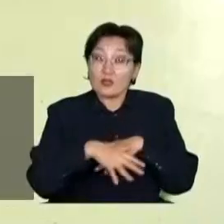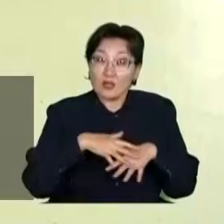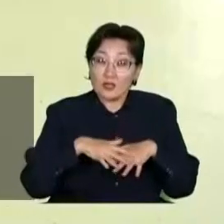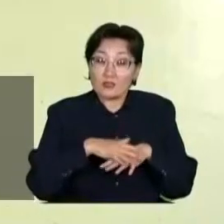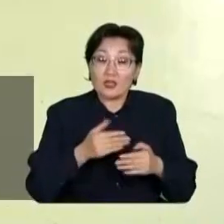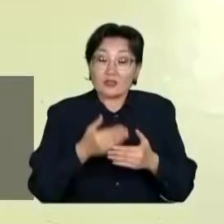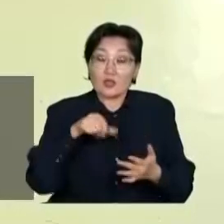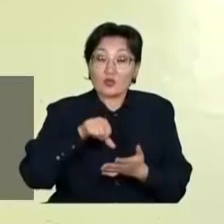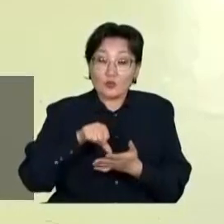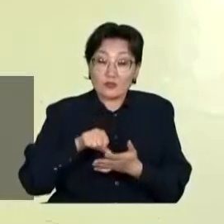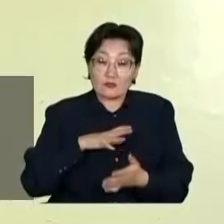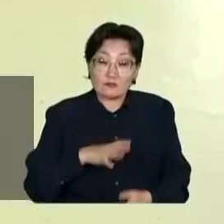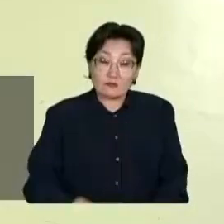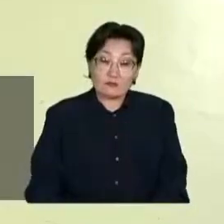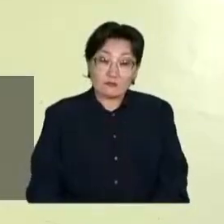қуантты.